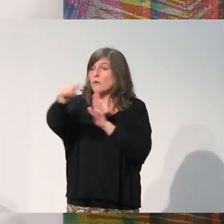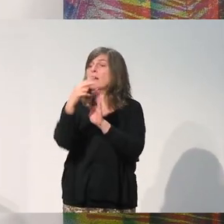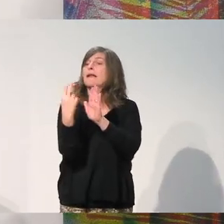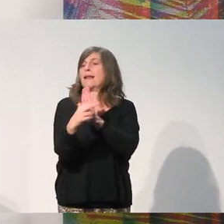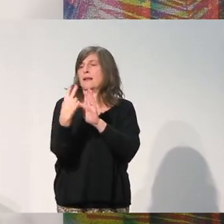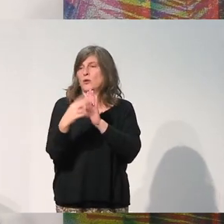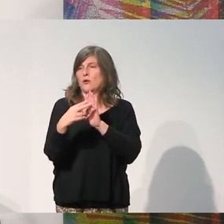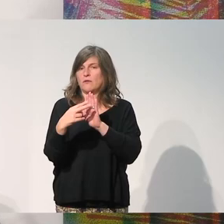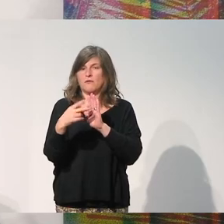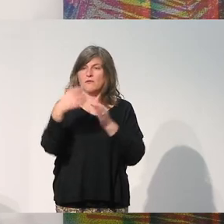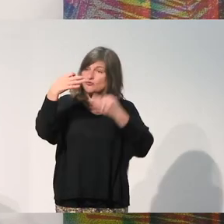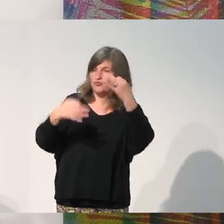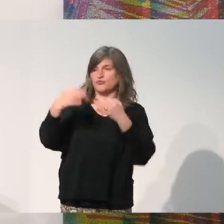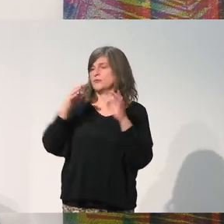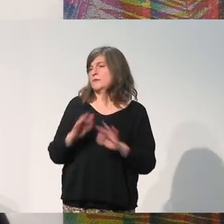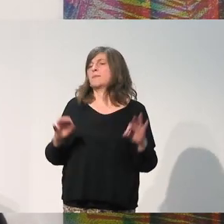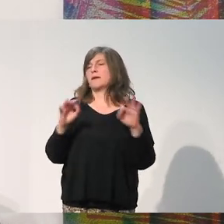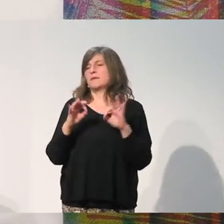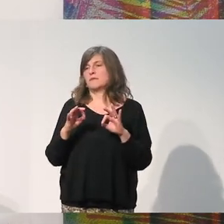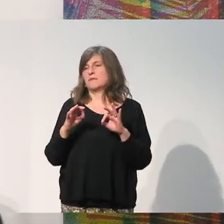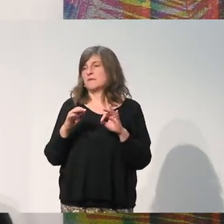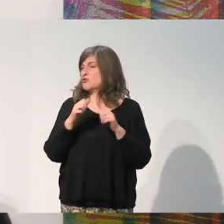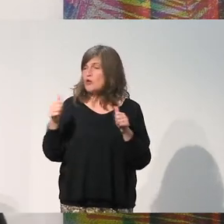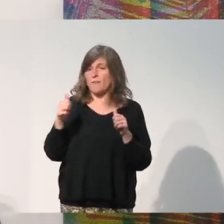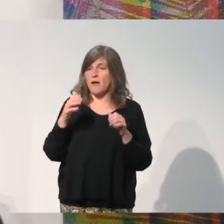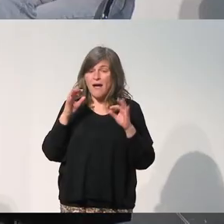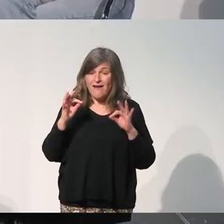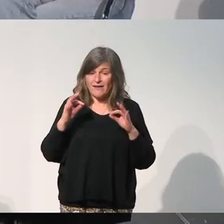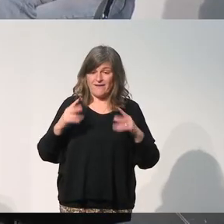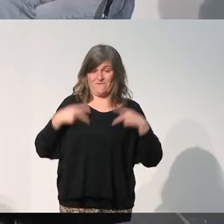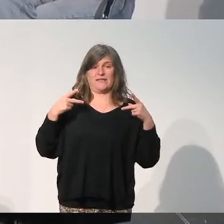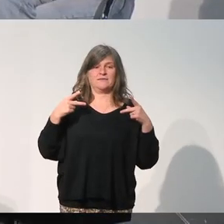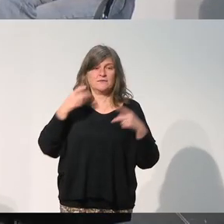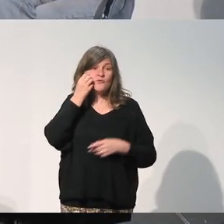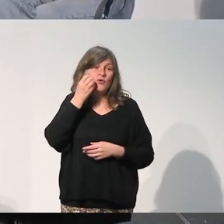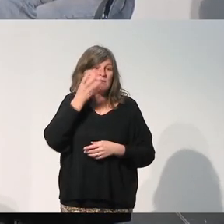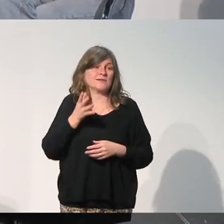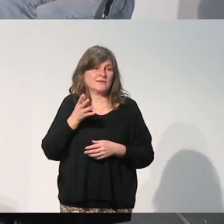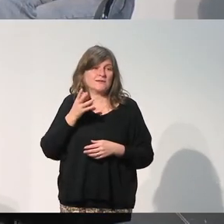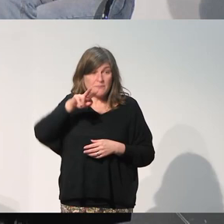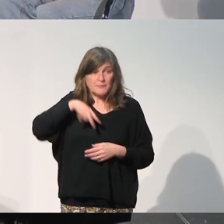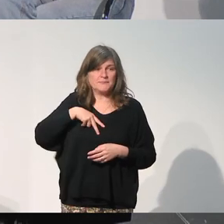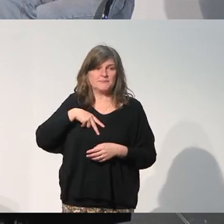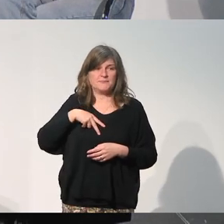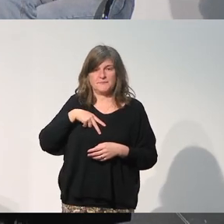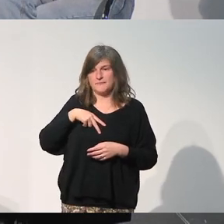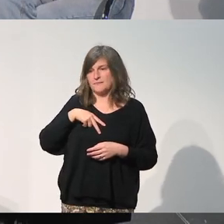n'ait pas de jugement, en fait. Que ce soit juste la vie telle qu'elle existe, donc presque en dehors de toute forme